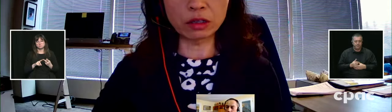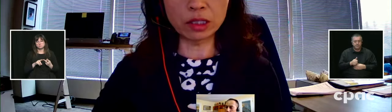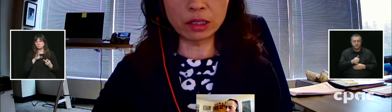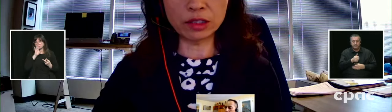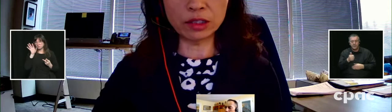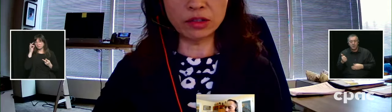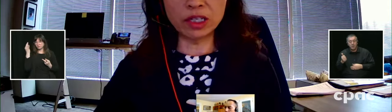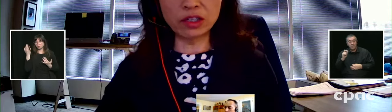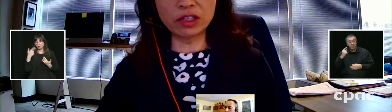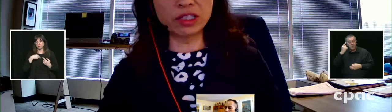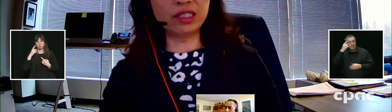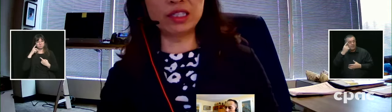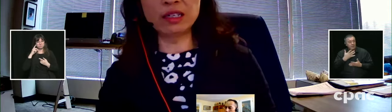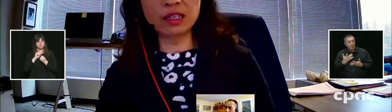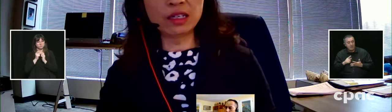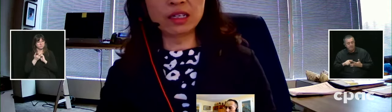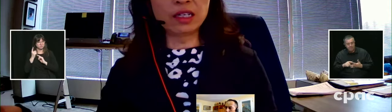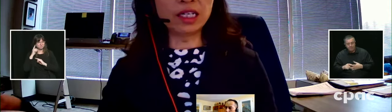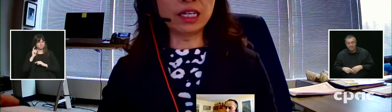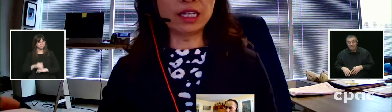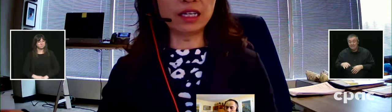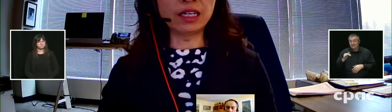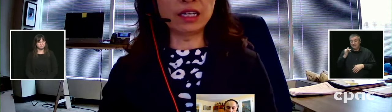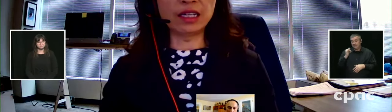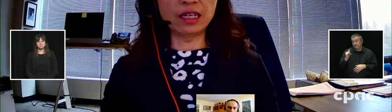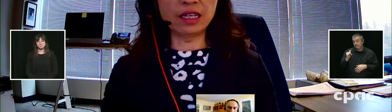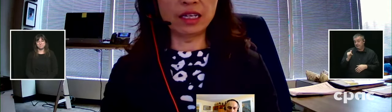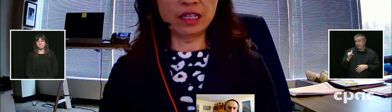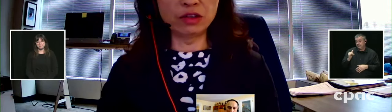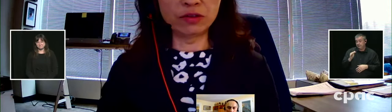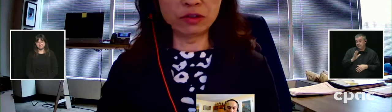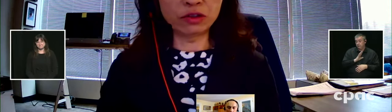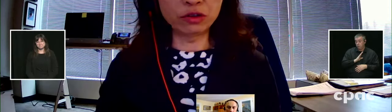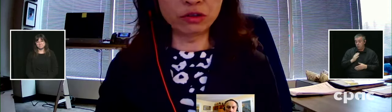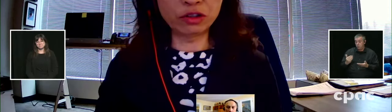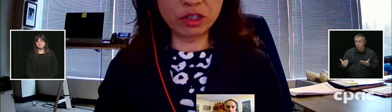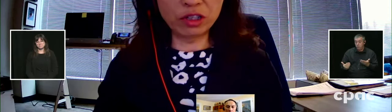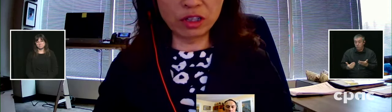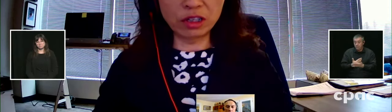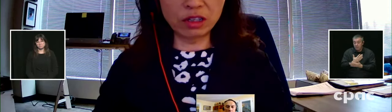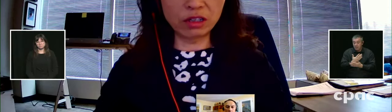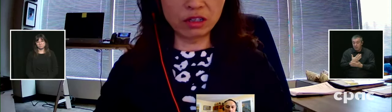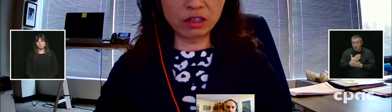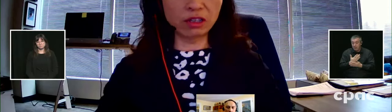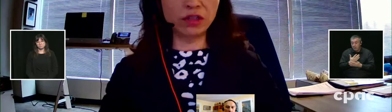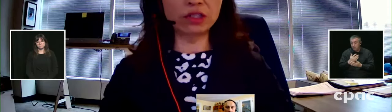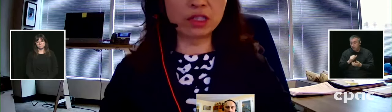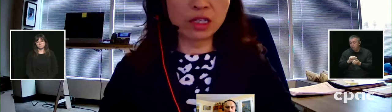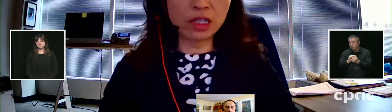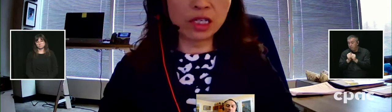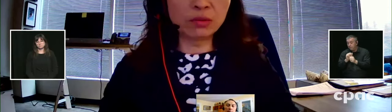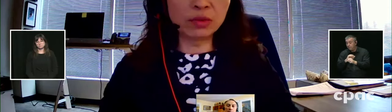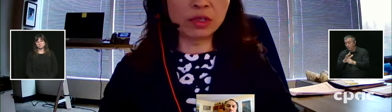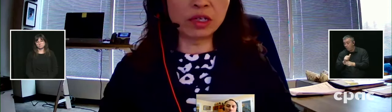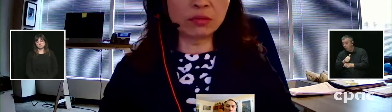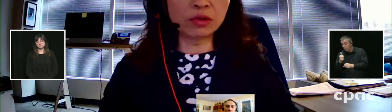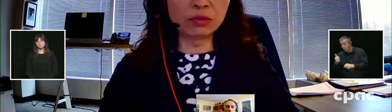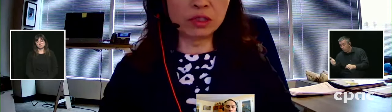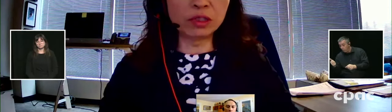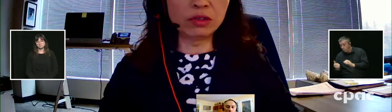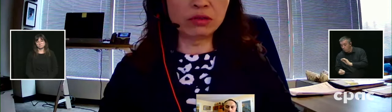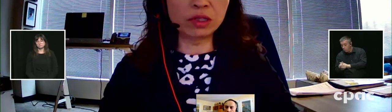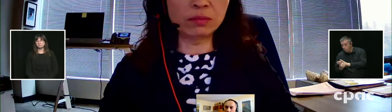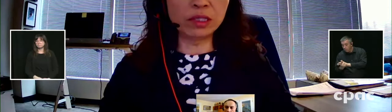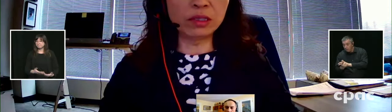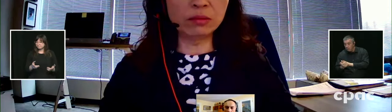L'autre considération est que si il y a de nouveaux souches de virus qui est beaucoup